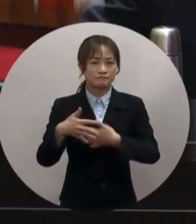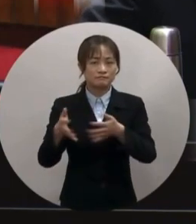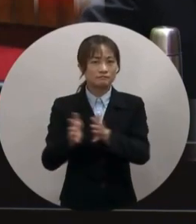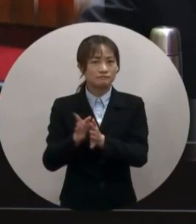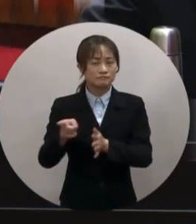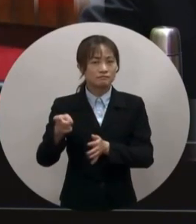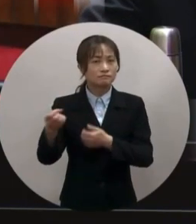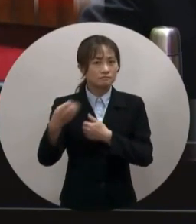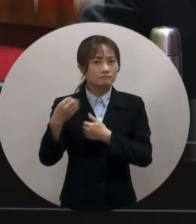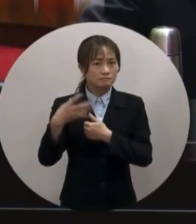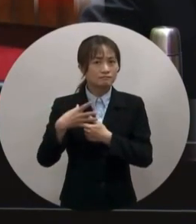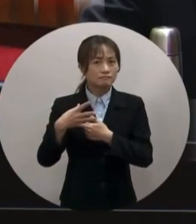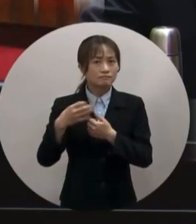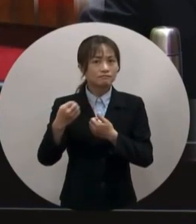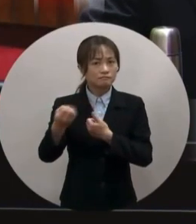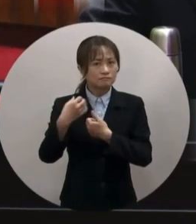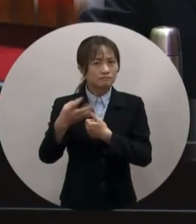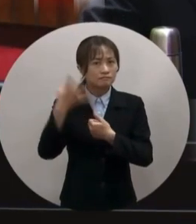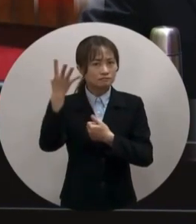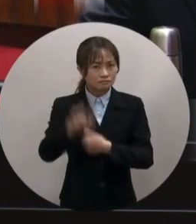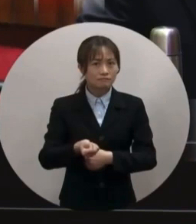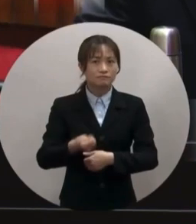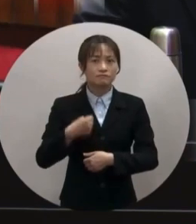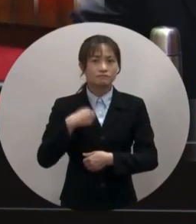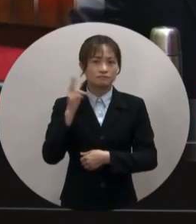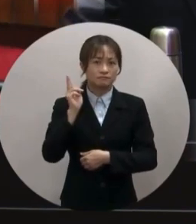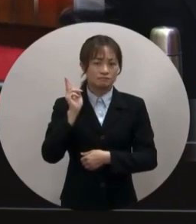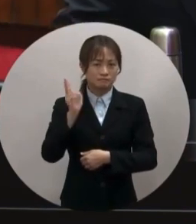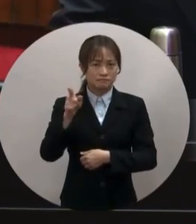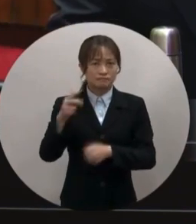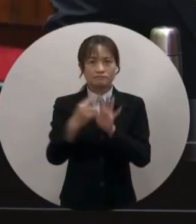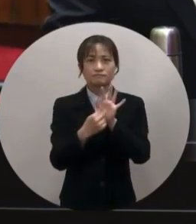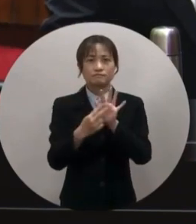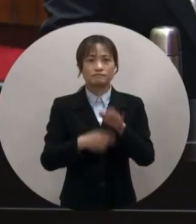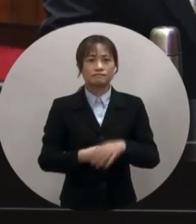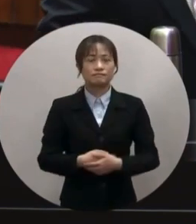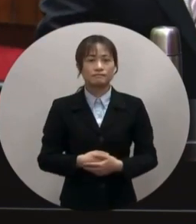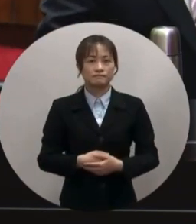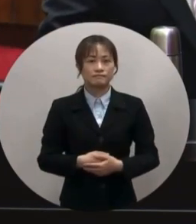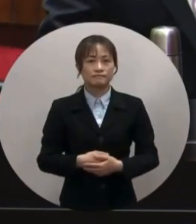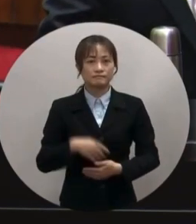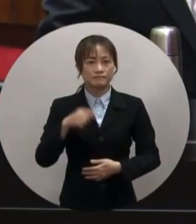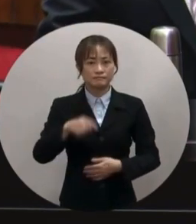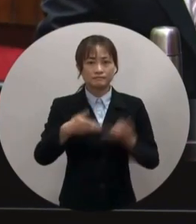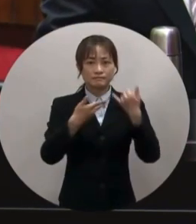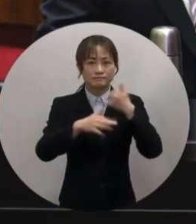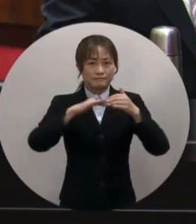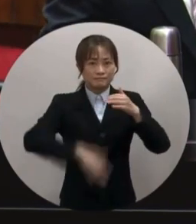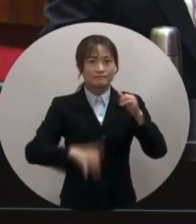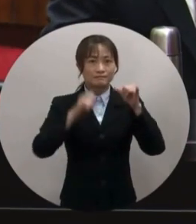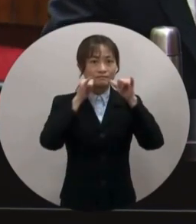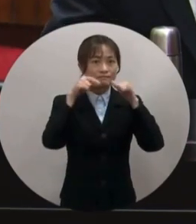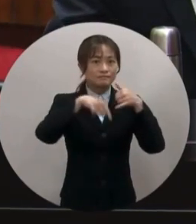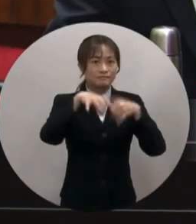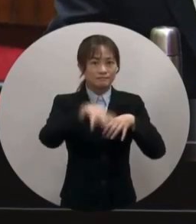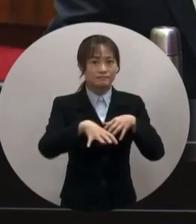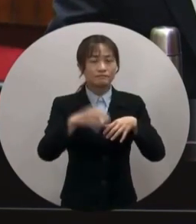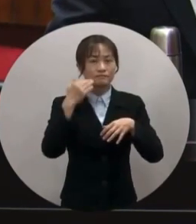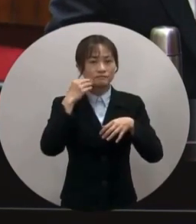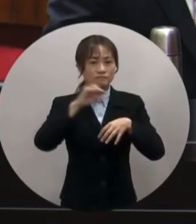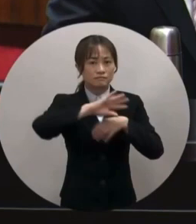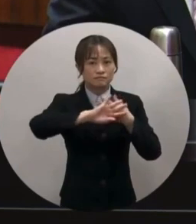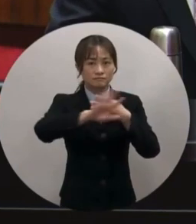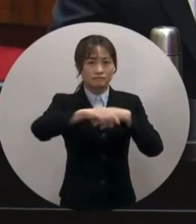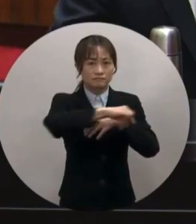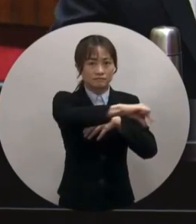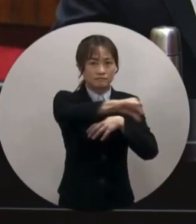因為我報告幾週了我請部長給你報告一下我說明一下就是說在水底了解的地方用走外環道現在